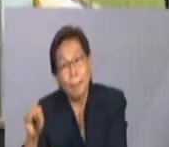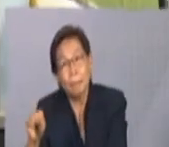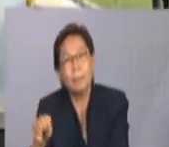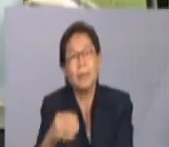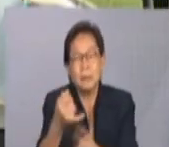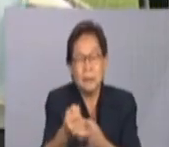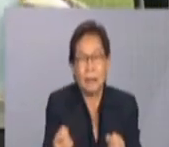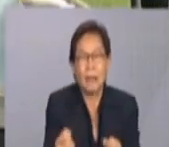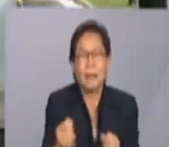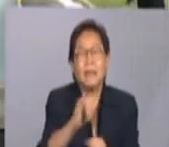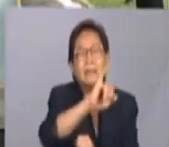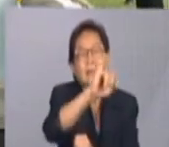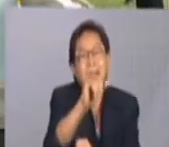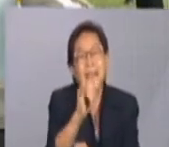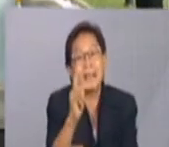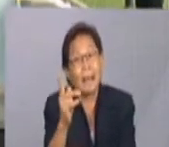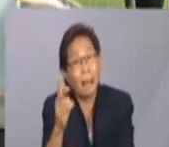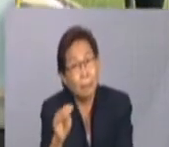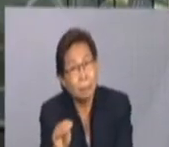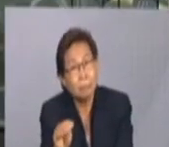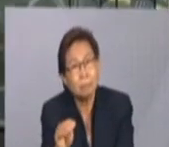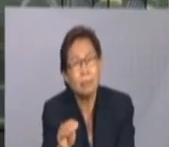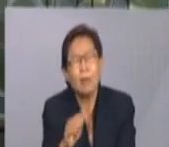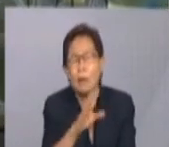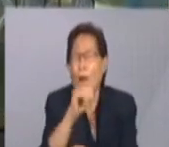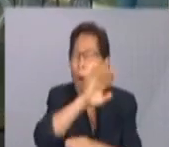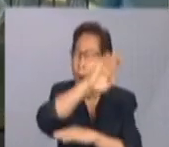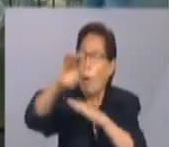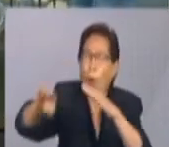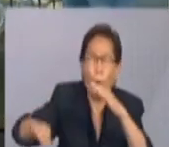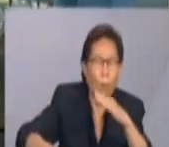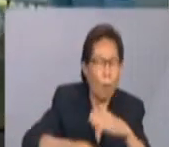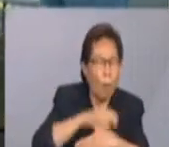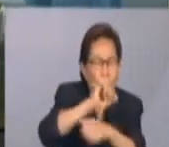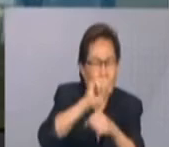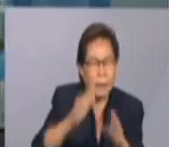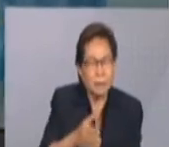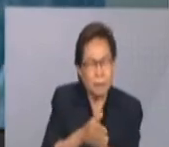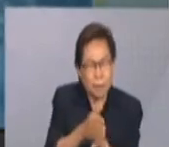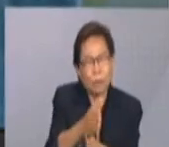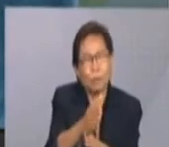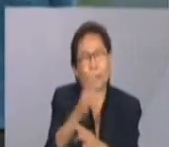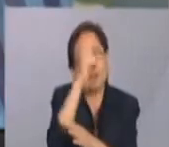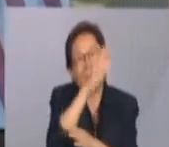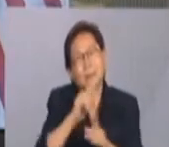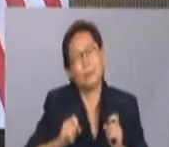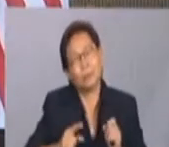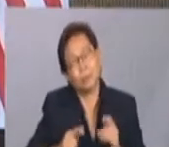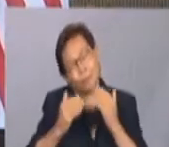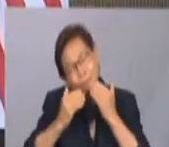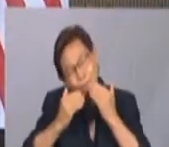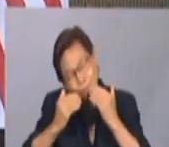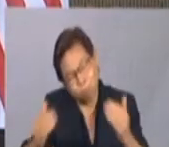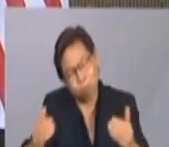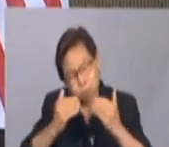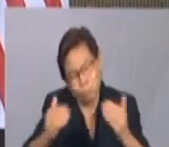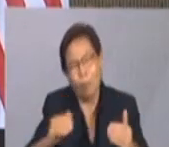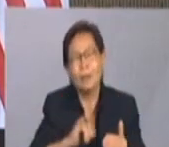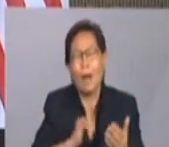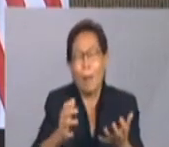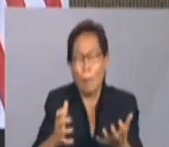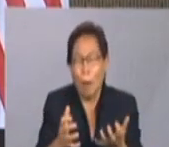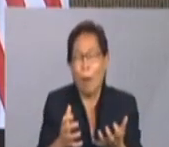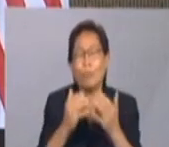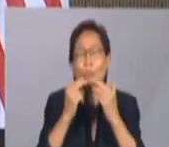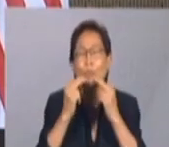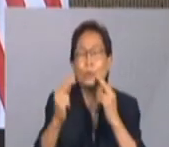jabatan demi kebajikan masyarakat dan semua pekerja di sektor awam dan swasta saya juga ingin